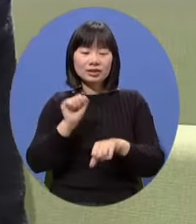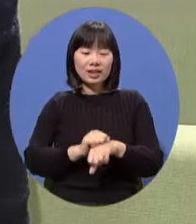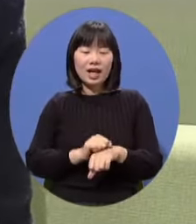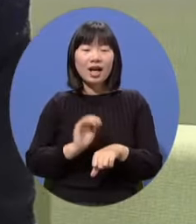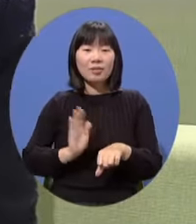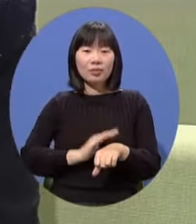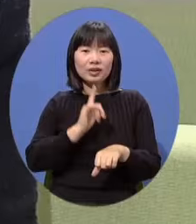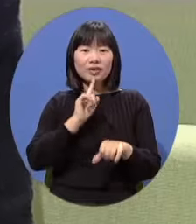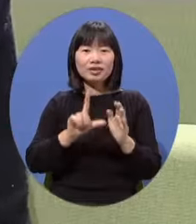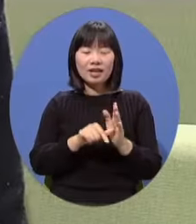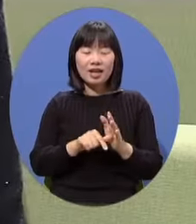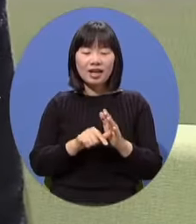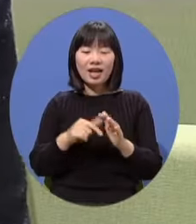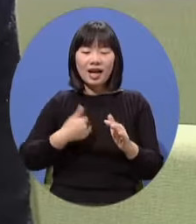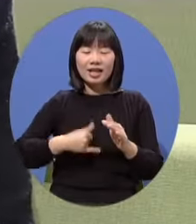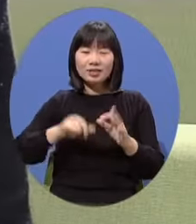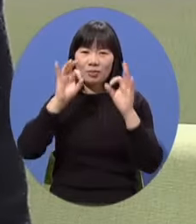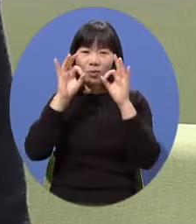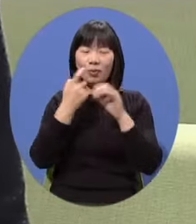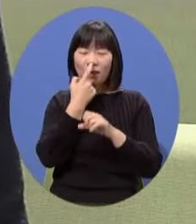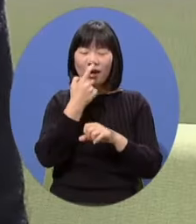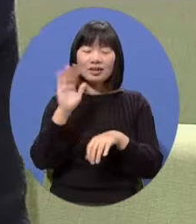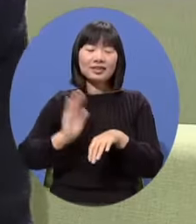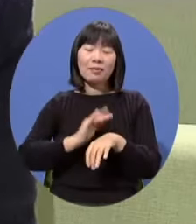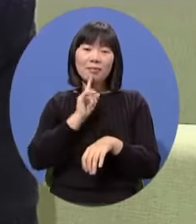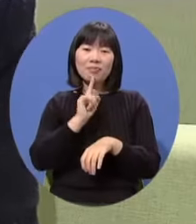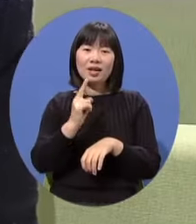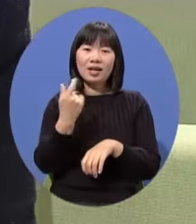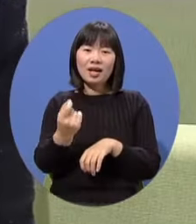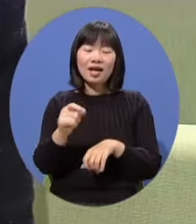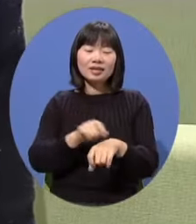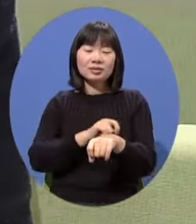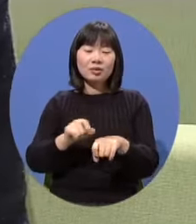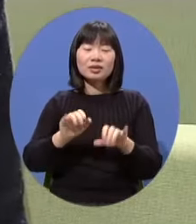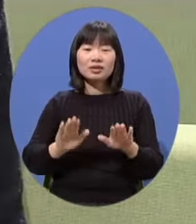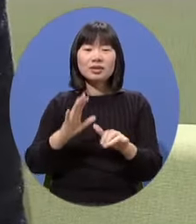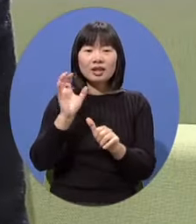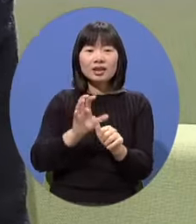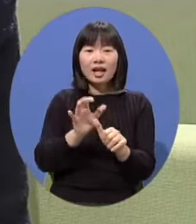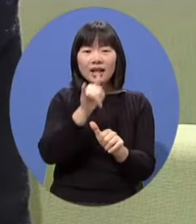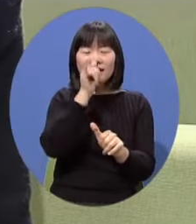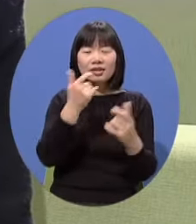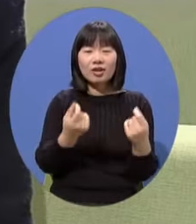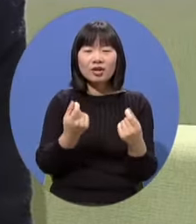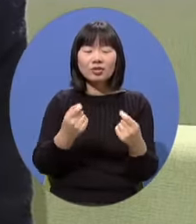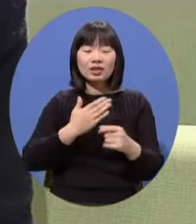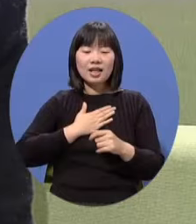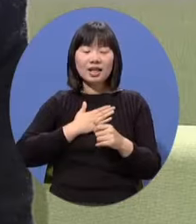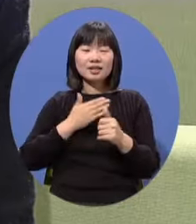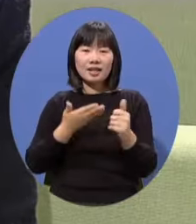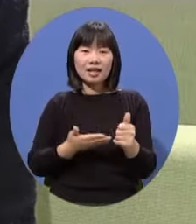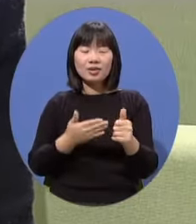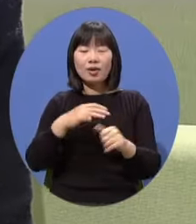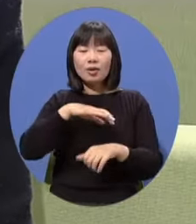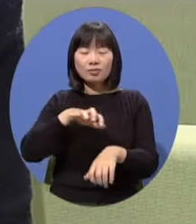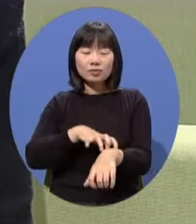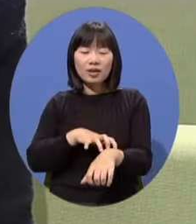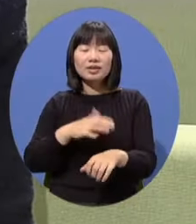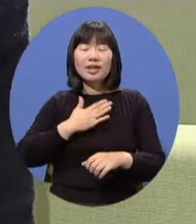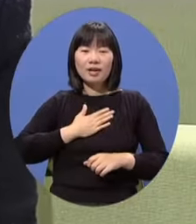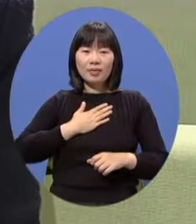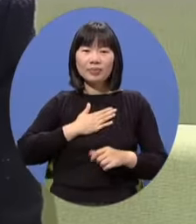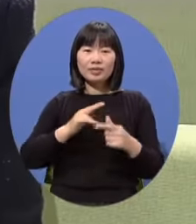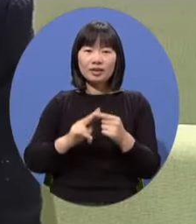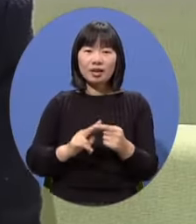못할 경우에는 애도 보고 배워갖고 되게 못해요. 네. 특히 아이들은 야단 맞을 것 같거나 자기한테 좀 불편한